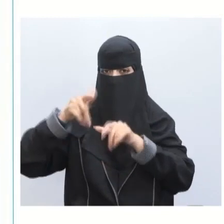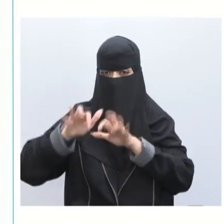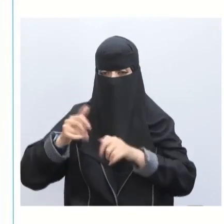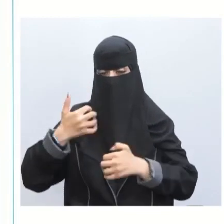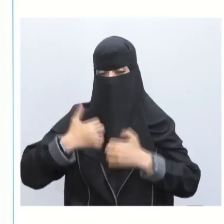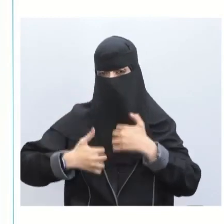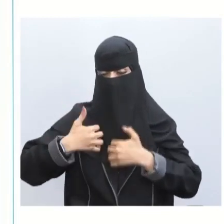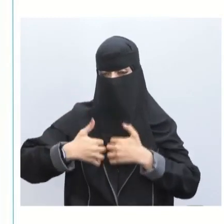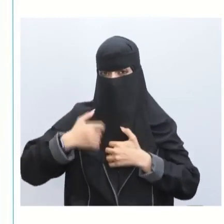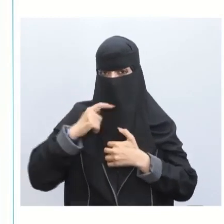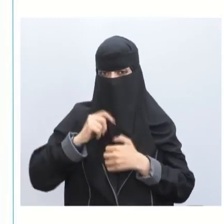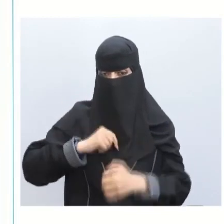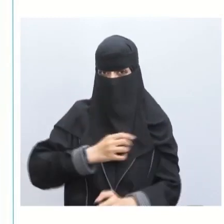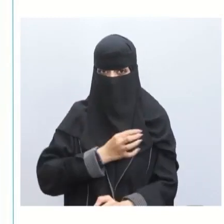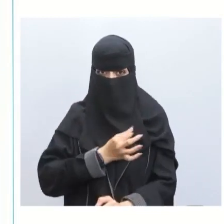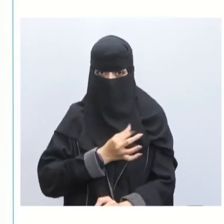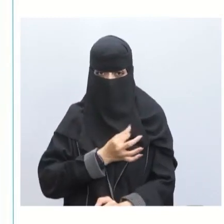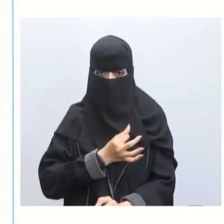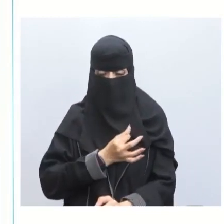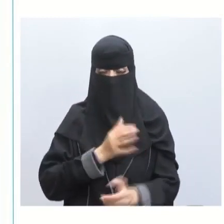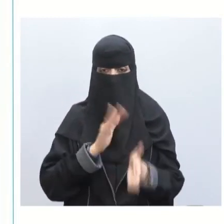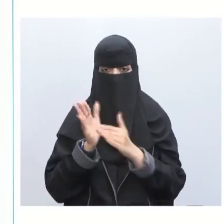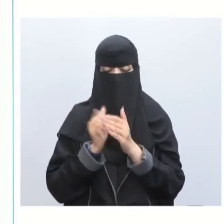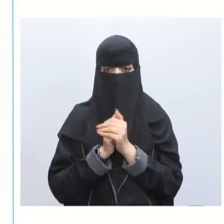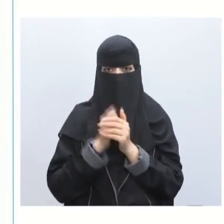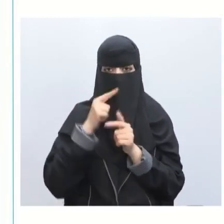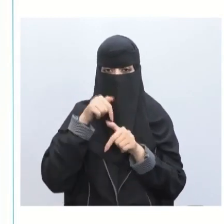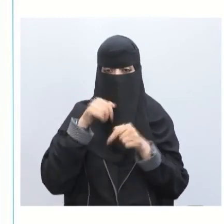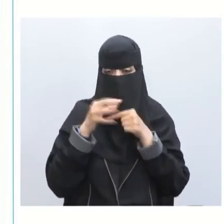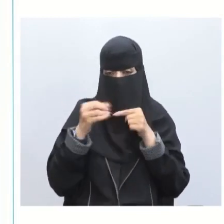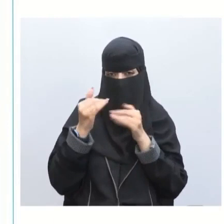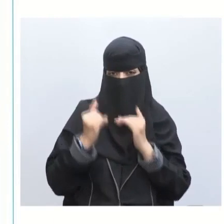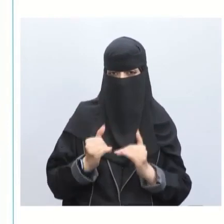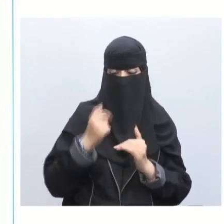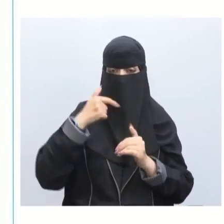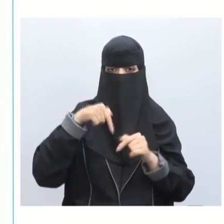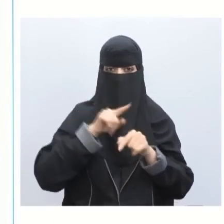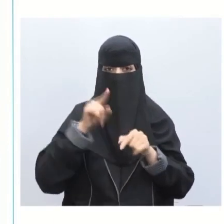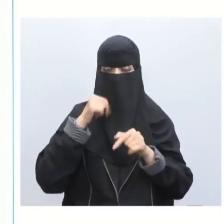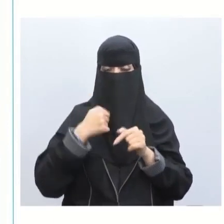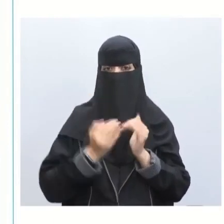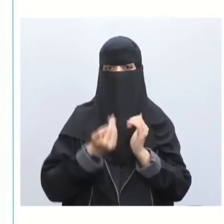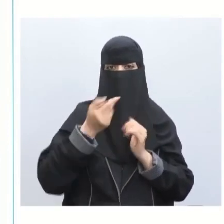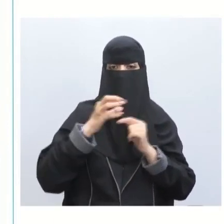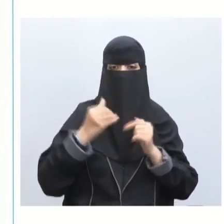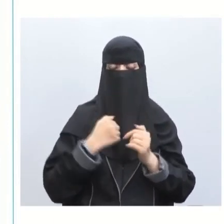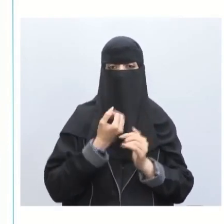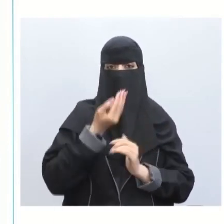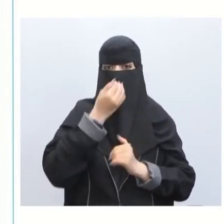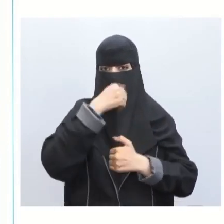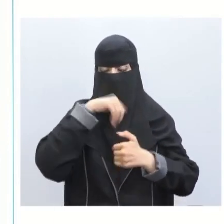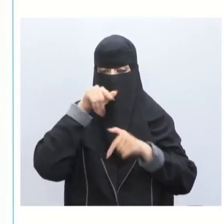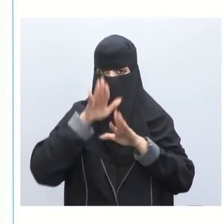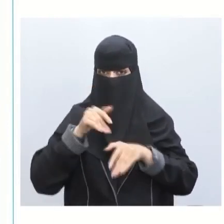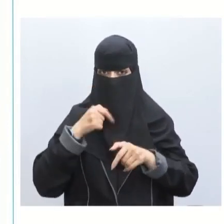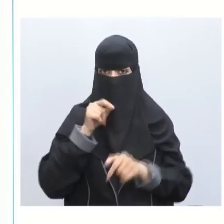الاحساس بالغيره والنقص وقله الثقه بالنفس من